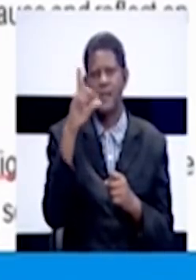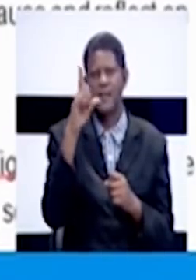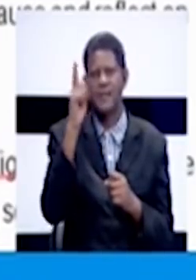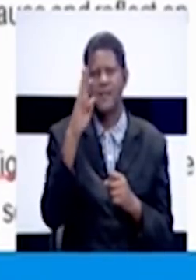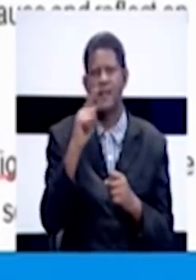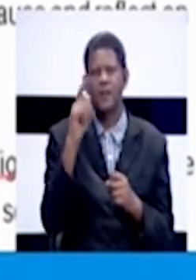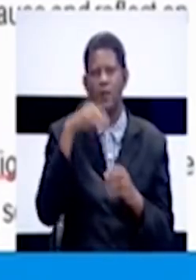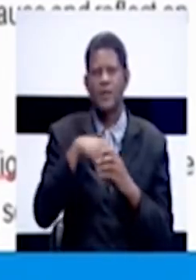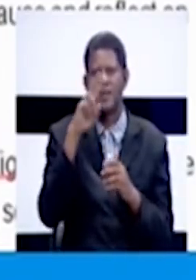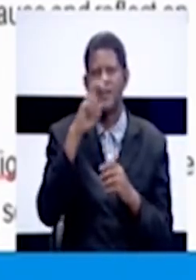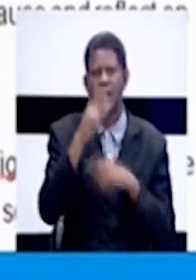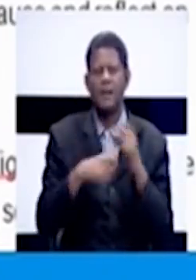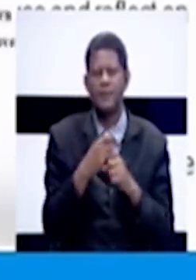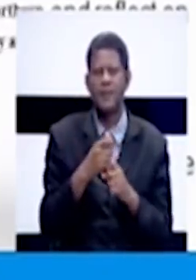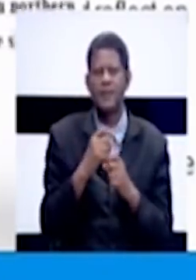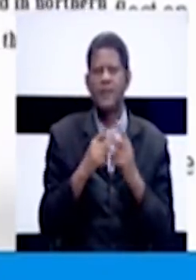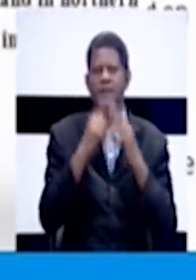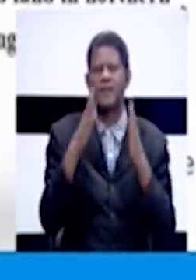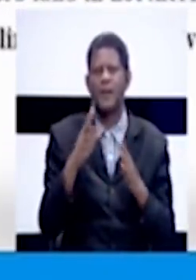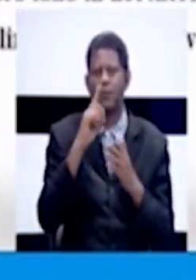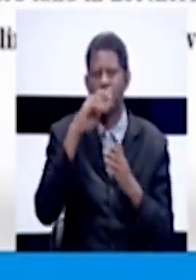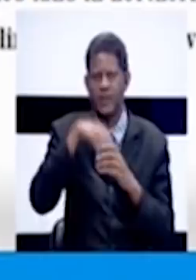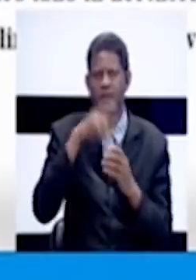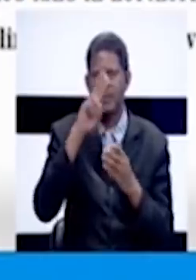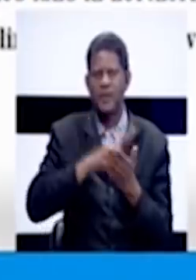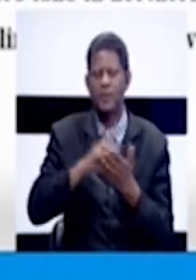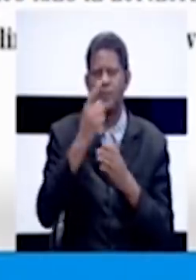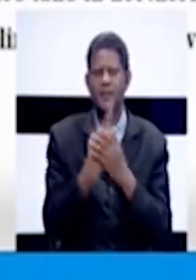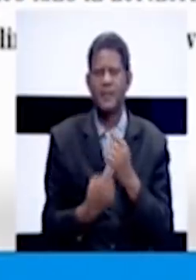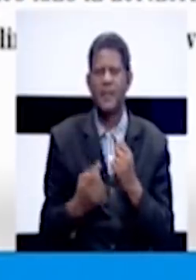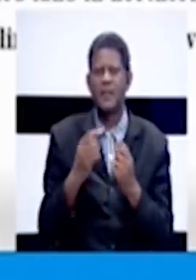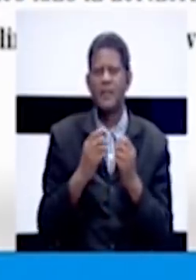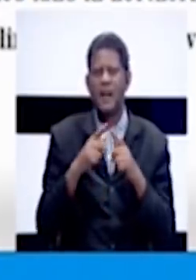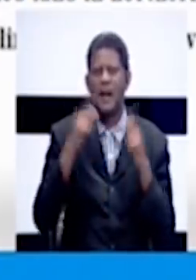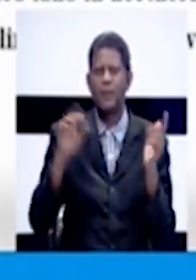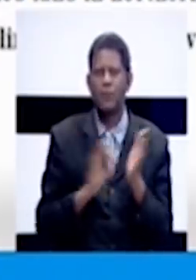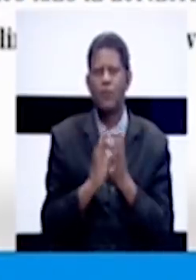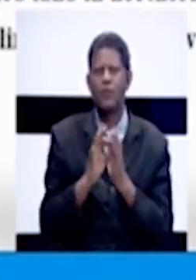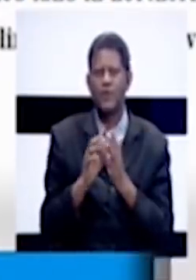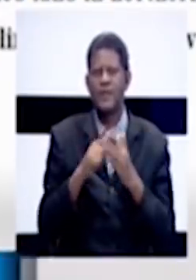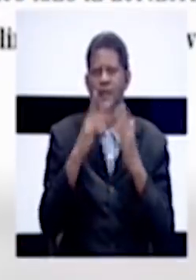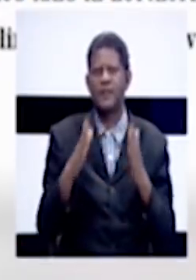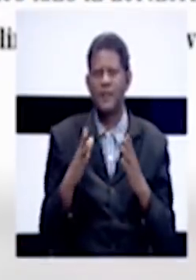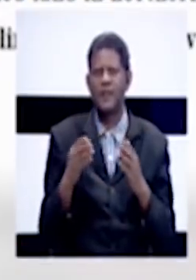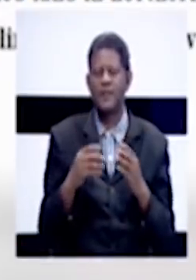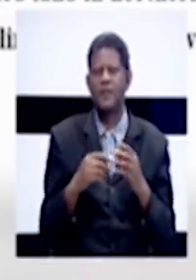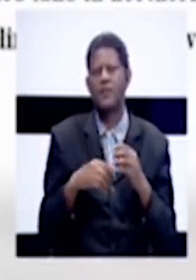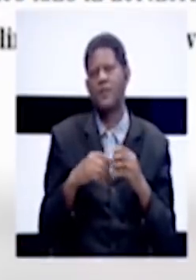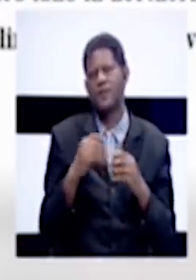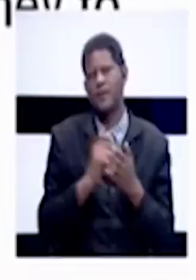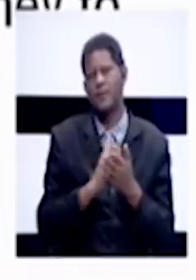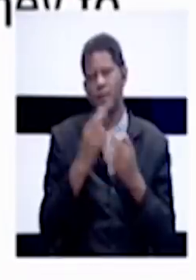ዓመታት ስደተኛታት ኣብ ውሽጢ 2 ሰሙን ጥራይ እቲ ዝዓበየ ቁፅሪ ስደተኛታት ዝተመዛበሉሉ እዋን ከም ዘለና ጸብጺብሎም